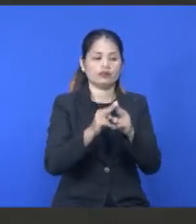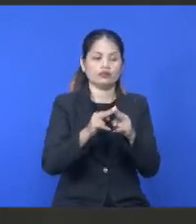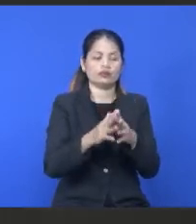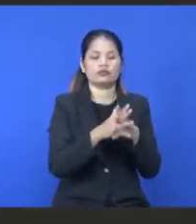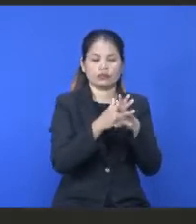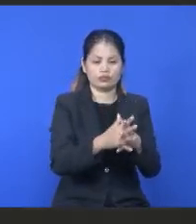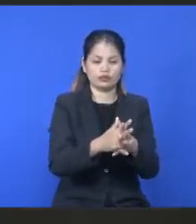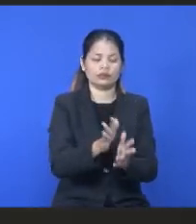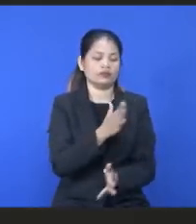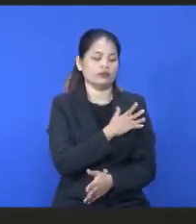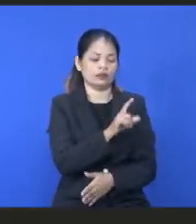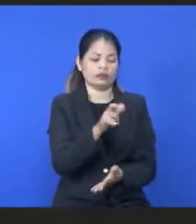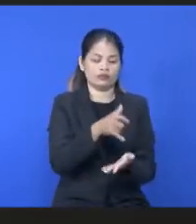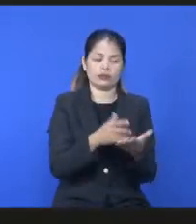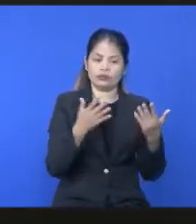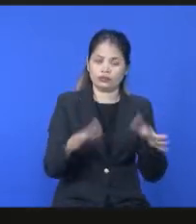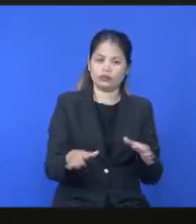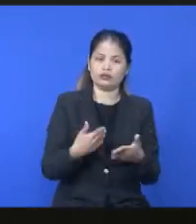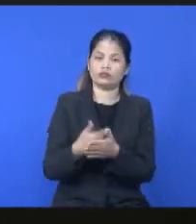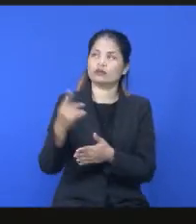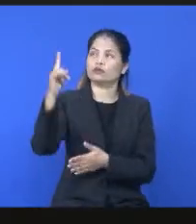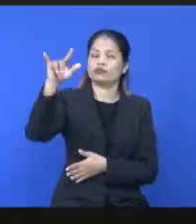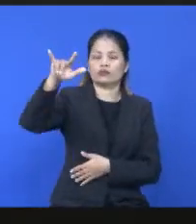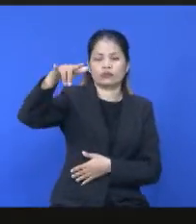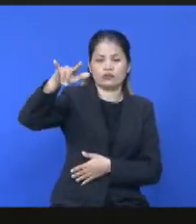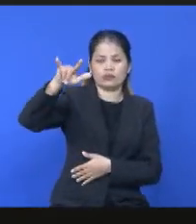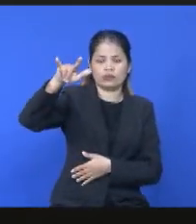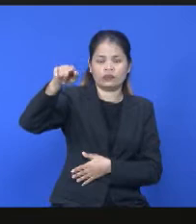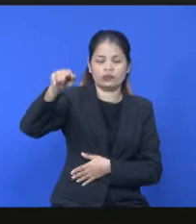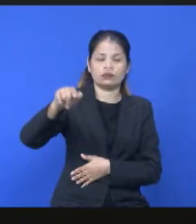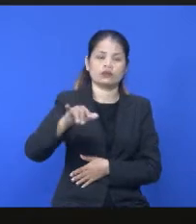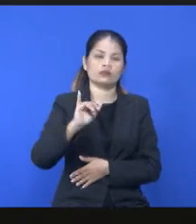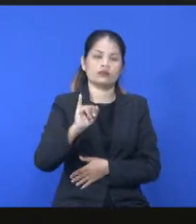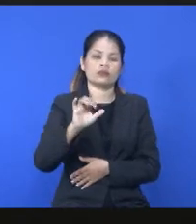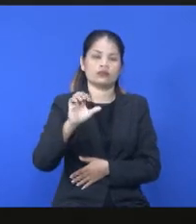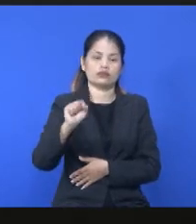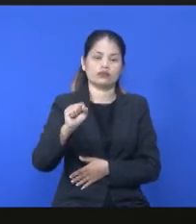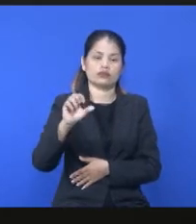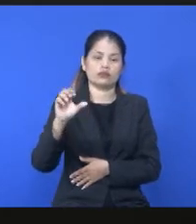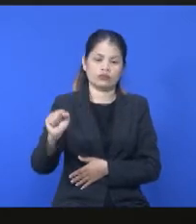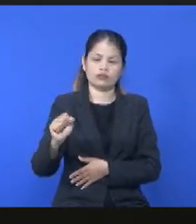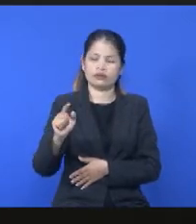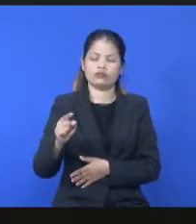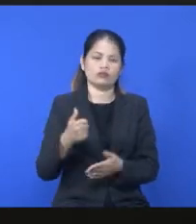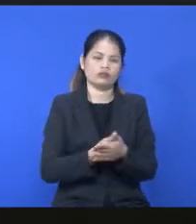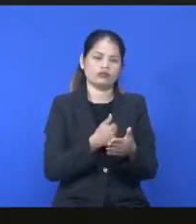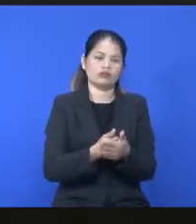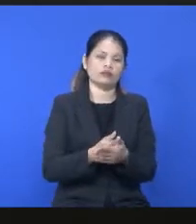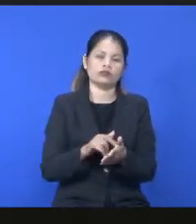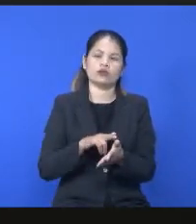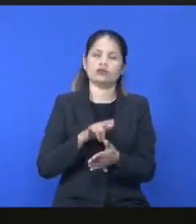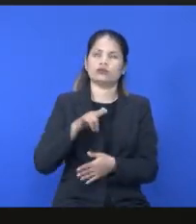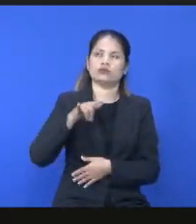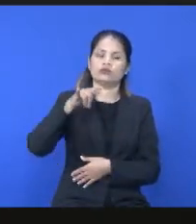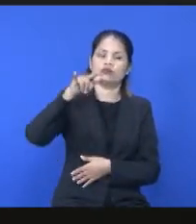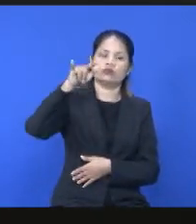ថ្ងៃពុធសប្តាហ៍នេះក្រោយត្រឡប់មកពីស្ថានីយ៍អវកាសអន្តរជាតិ ISS ខណៈដែលវាគឺជាការធ្វើតេស្តហោះហើរយ៉ាងសំ